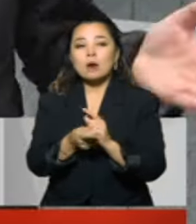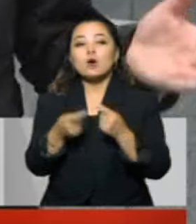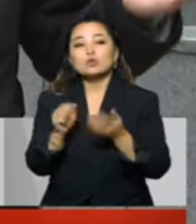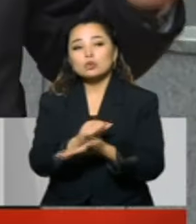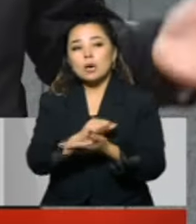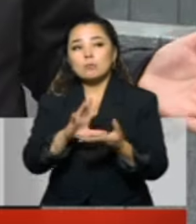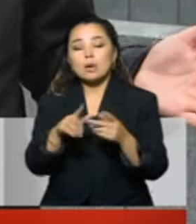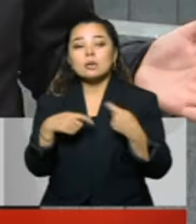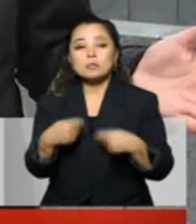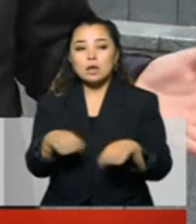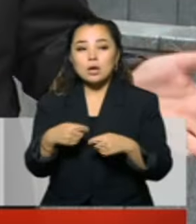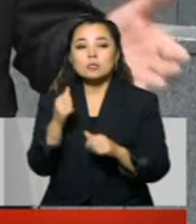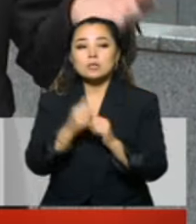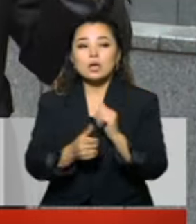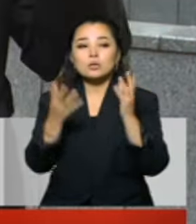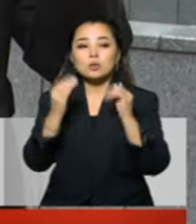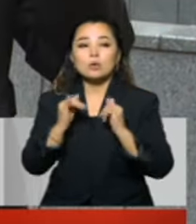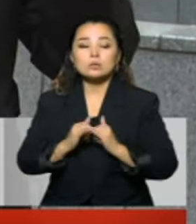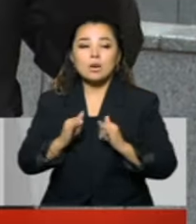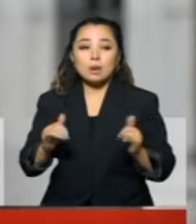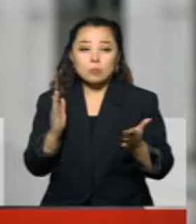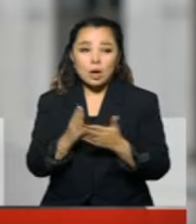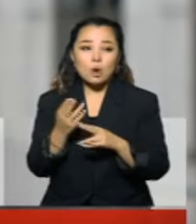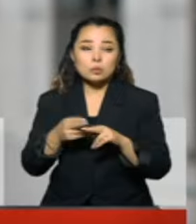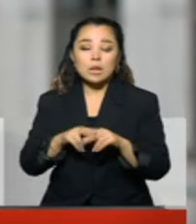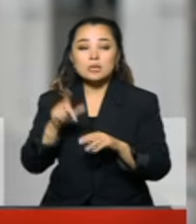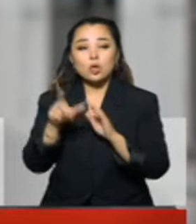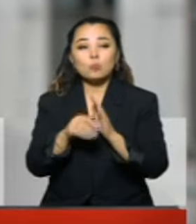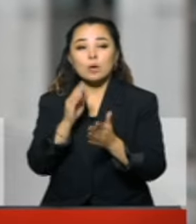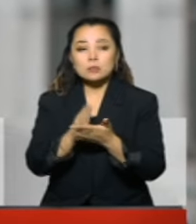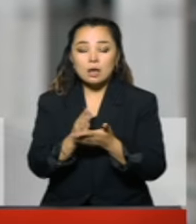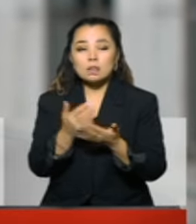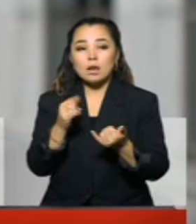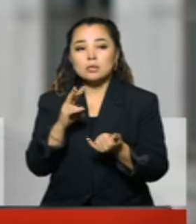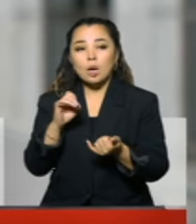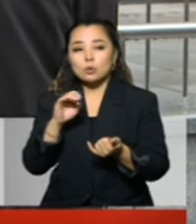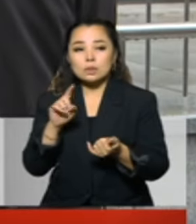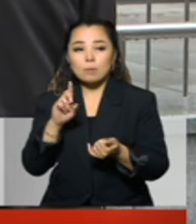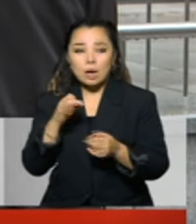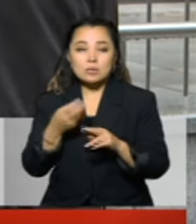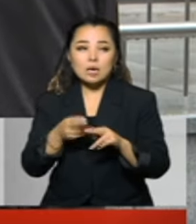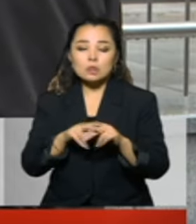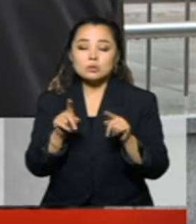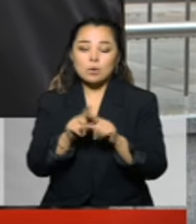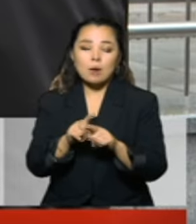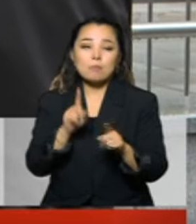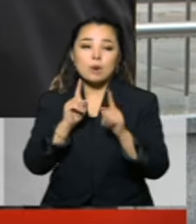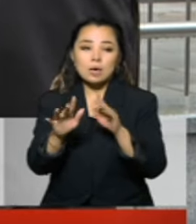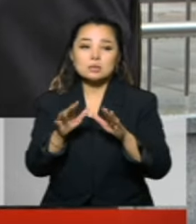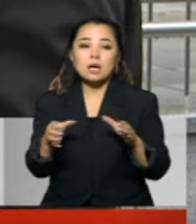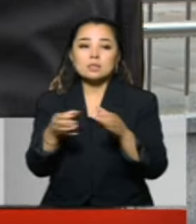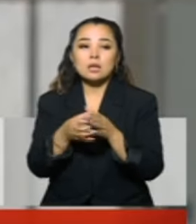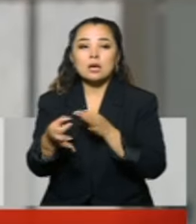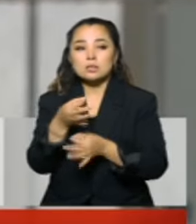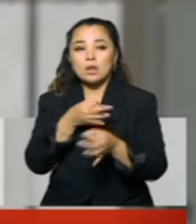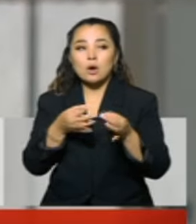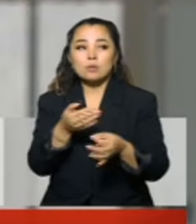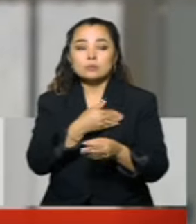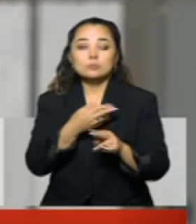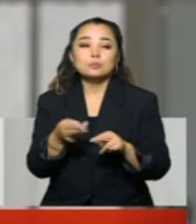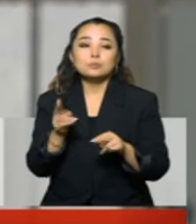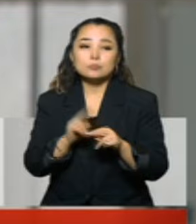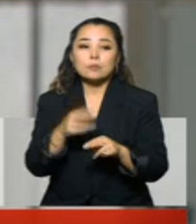нарықтағы бағасы күннен күнге өсіп барады. Осылай деген депутат Наурыз Сайлаубай мәселені парламент қабырғасында көтермек.